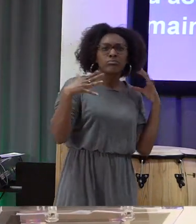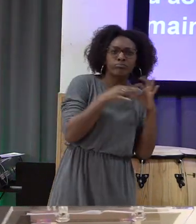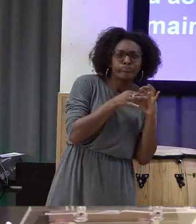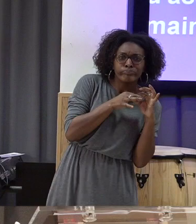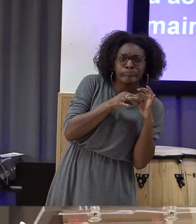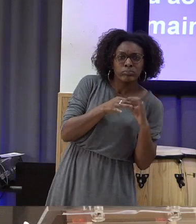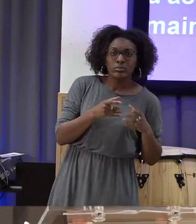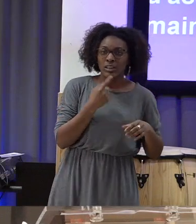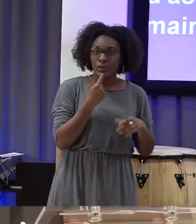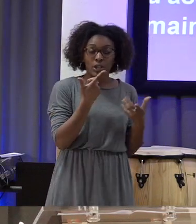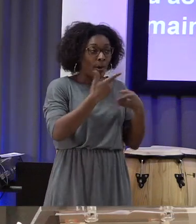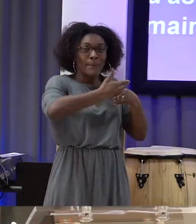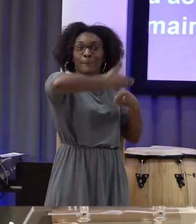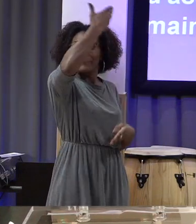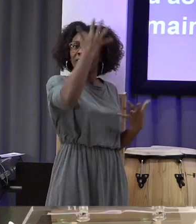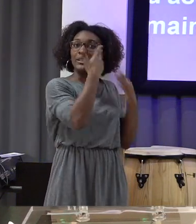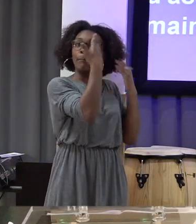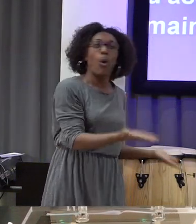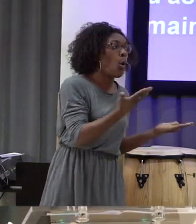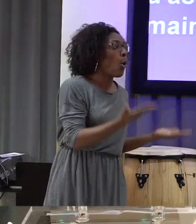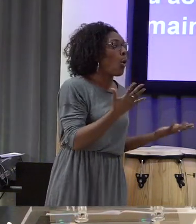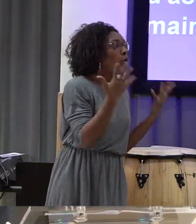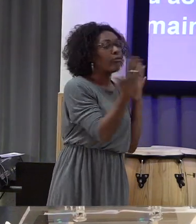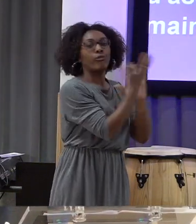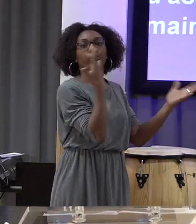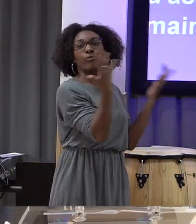si la clôture est démolie,